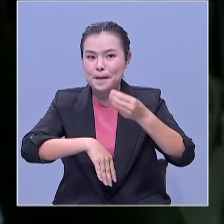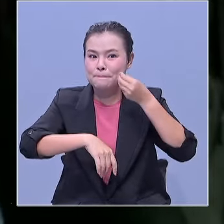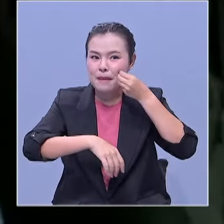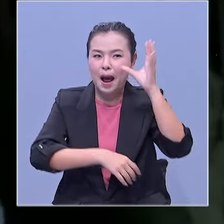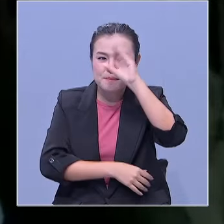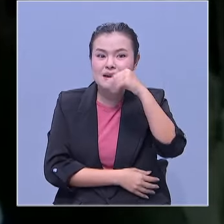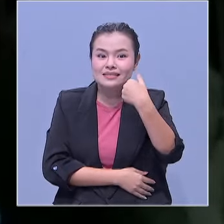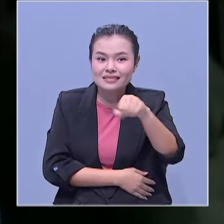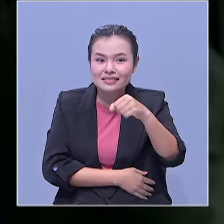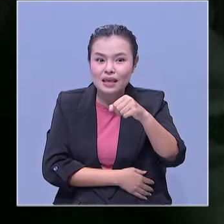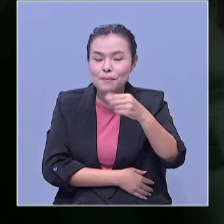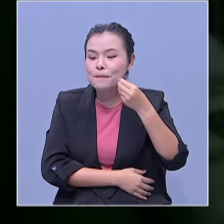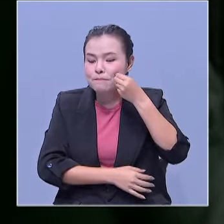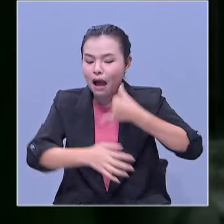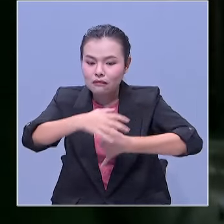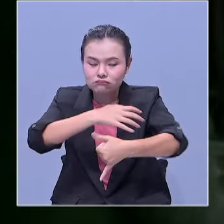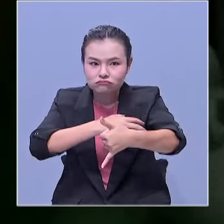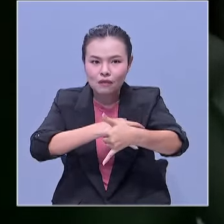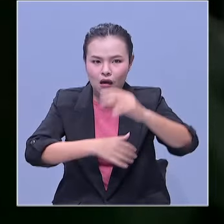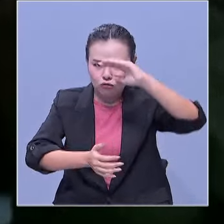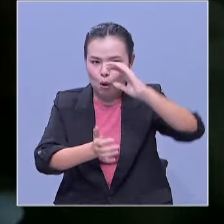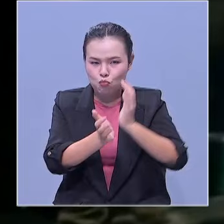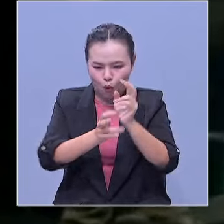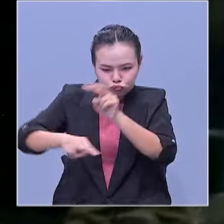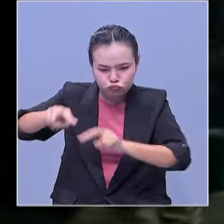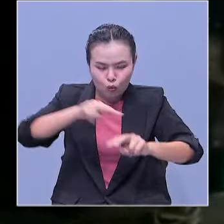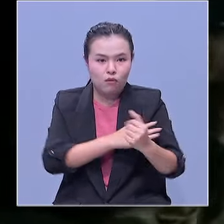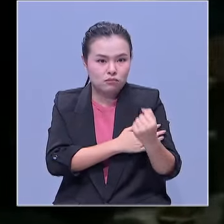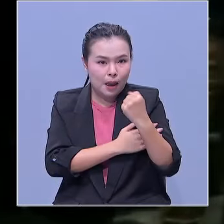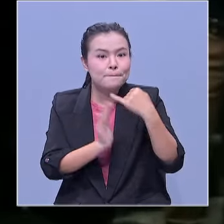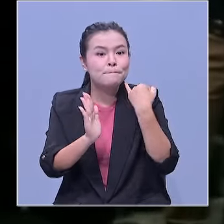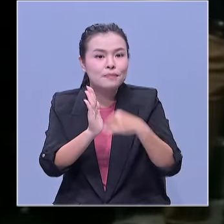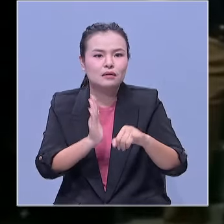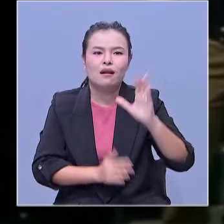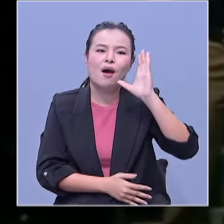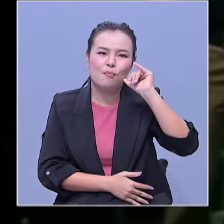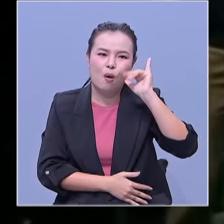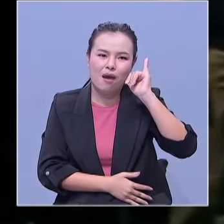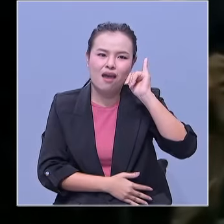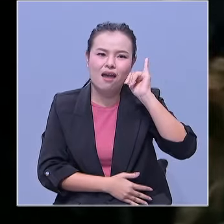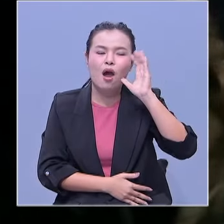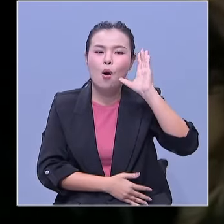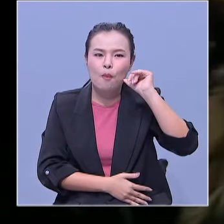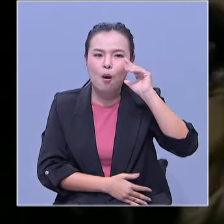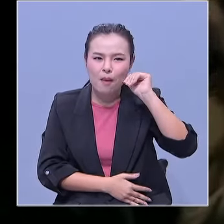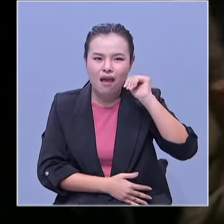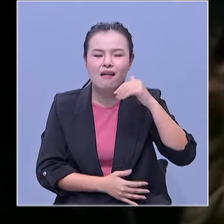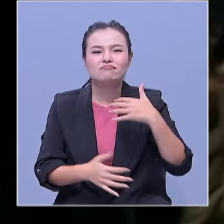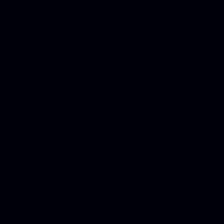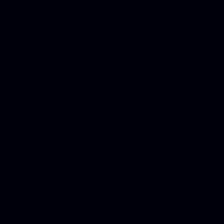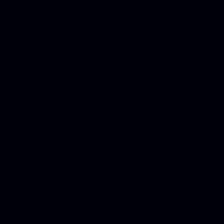22:00นเนี่ยตำรวจเขามีการกรวดกวดขันแล้วถ้ามีความผิดอะไรเนี่ยผู้ปกครองเนี่ยก็ต้องลำบากไปด้วยนะณ